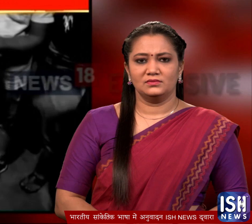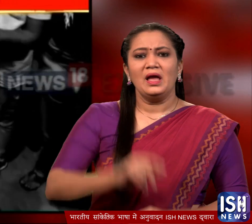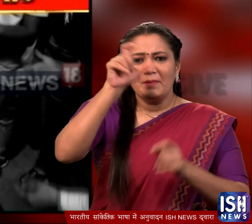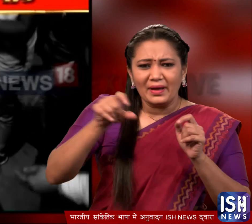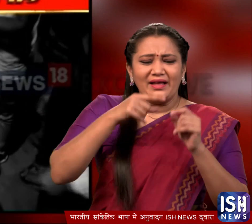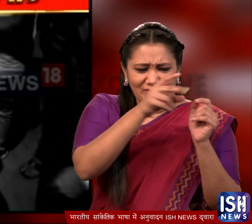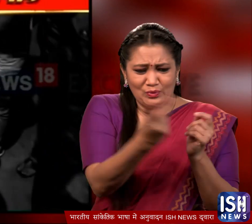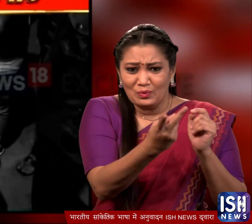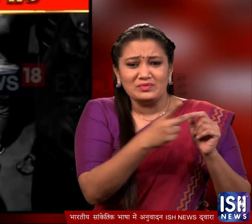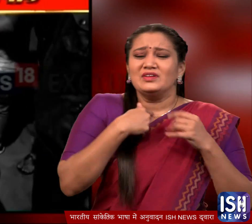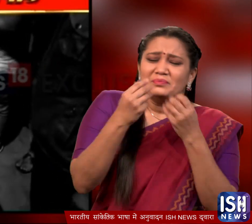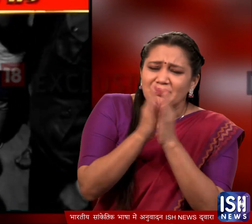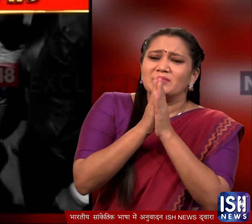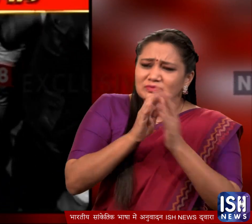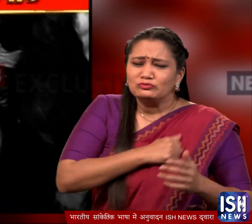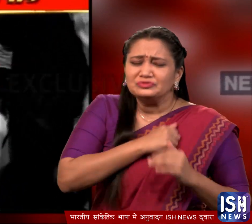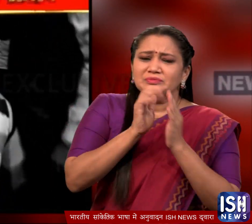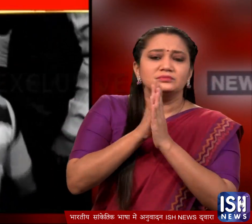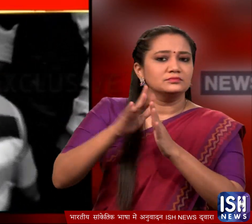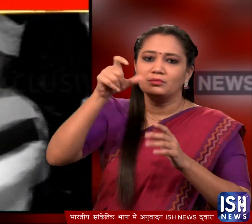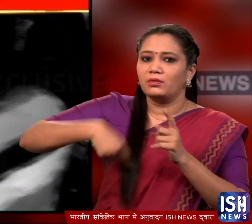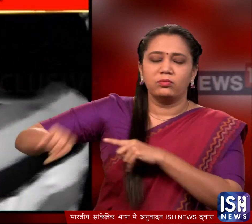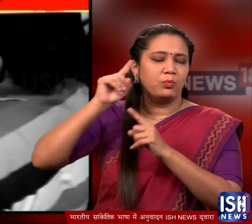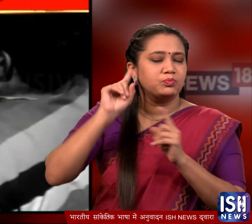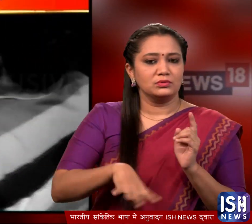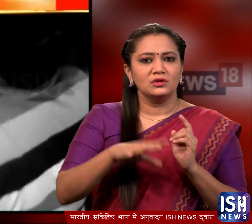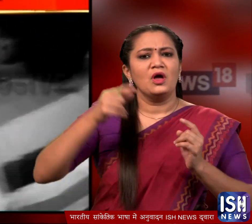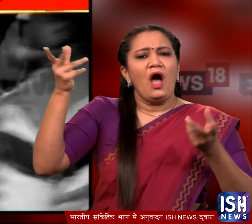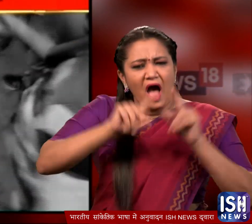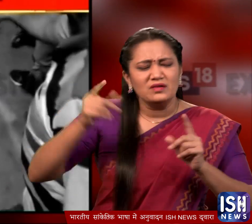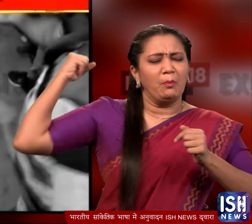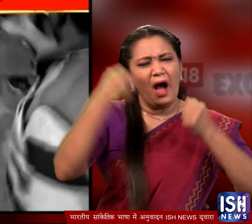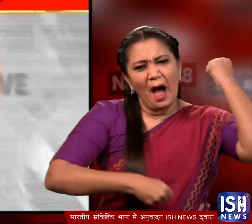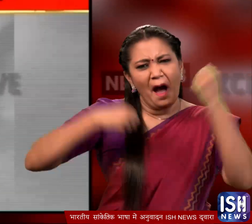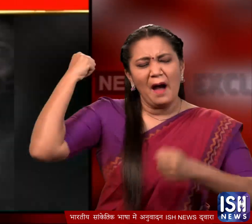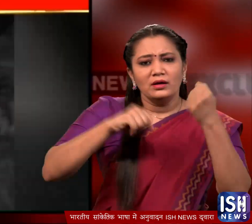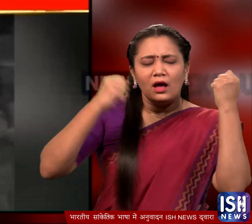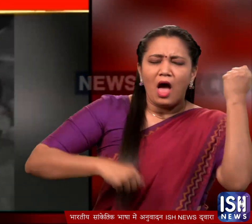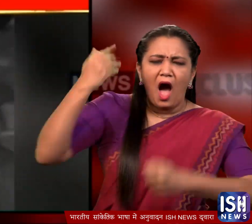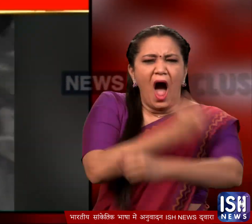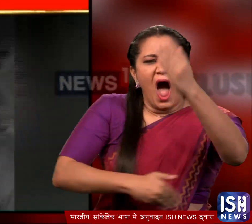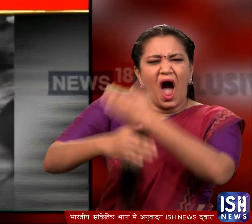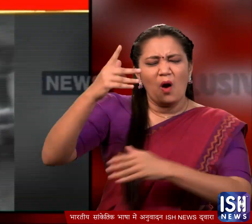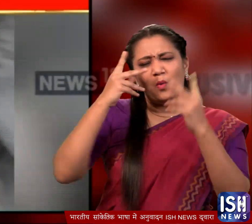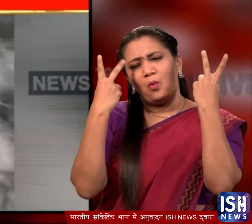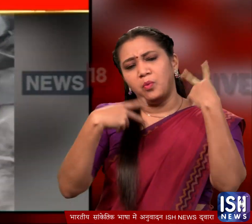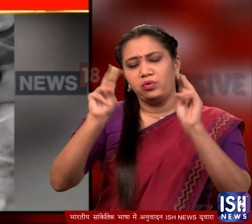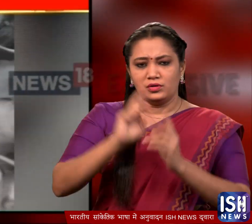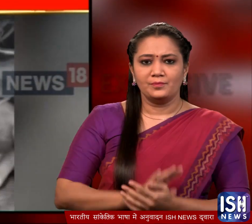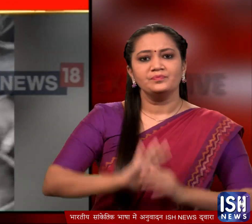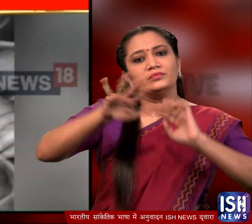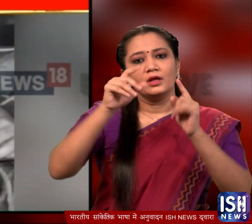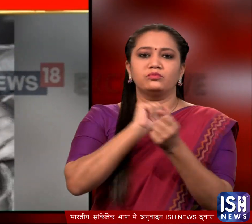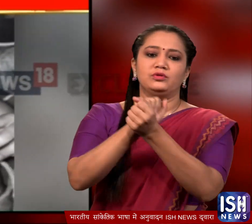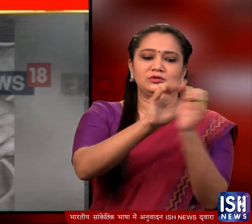आरोपी बार बार छोड़ने की गुहार लगाते रहे, लेकिन भीड़ कहां सुनने वाली। लोगों ने पीट पीट कर आरोपियों को अधमरा कर दिया। जमकर पीटने के बाद उन्हें